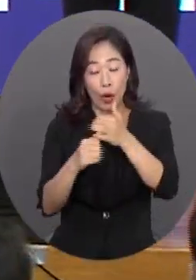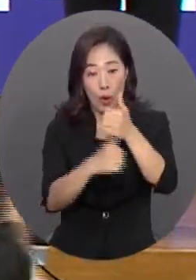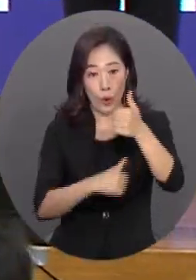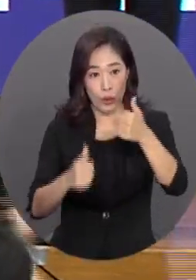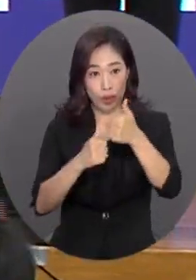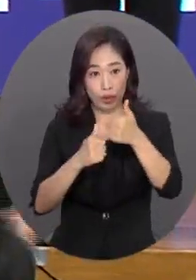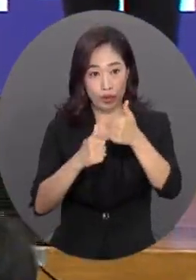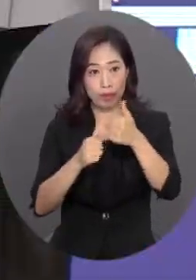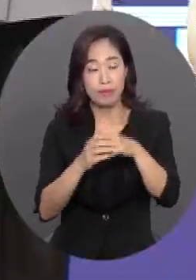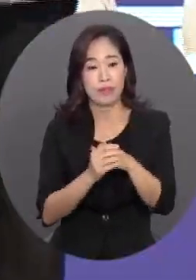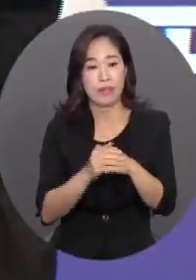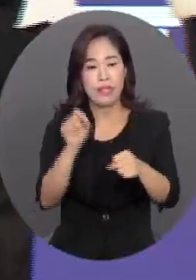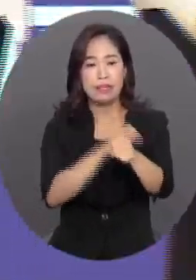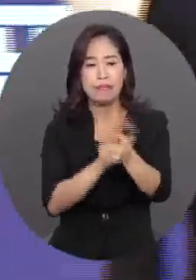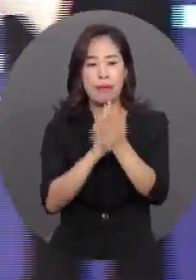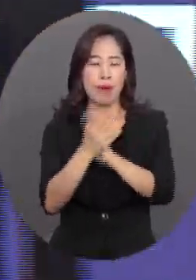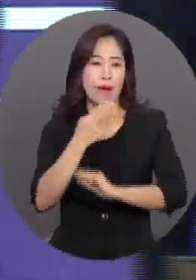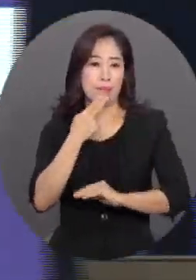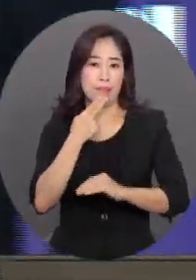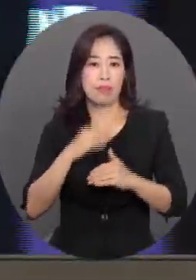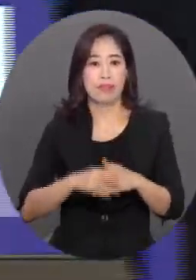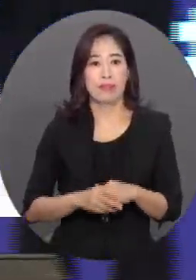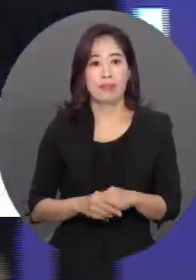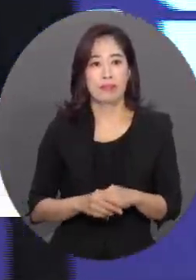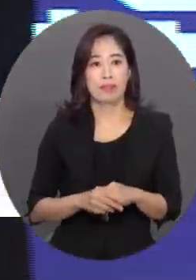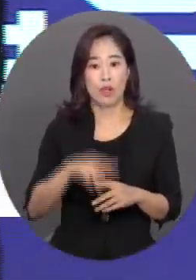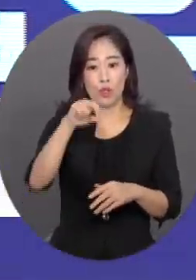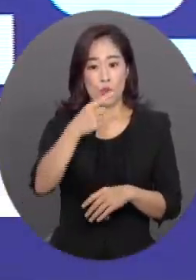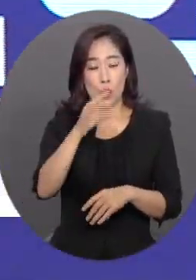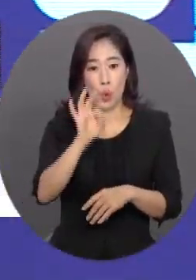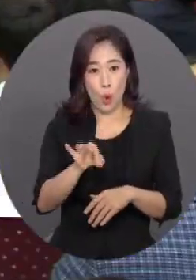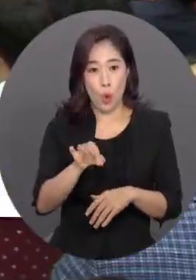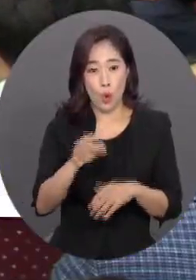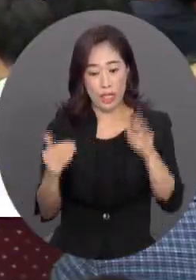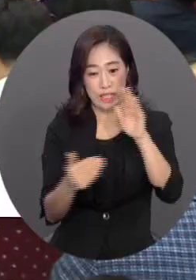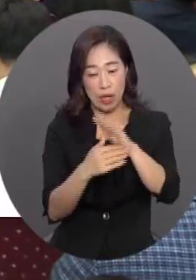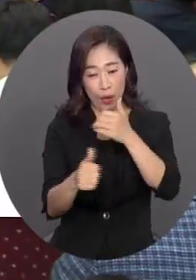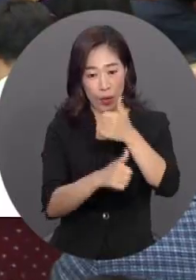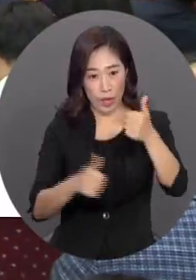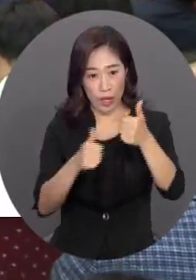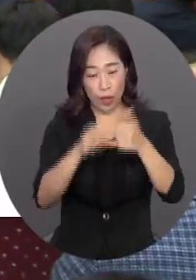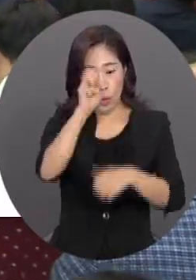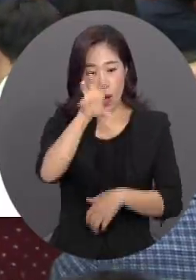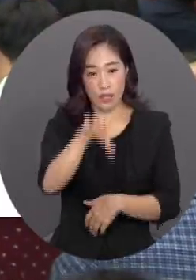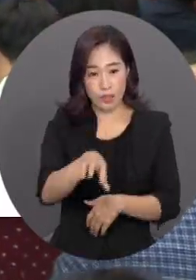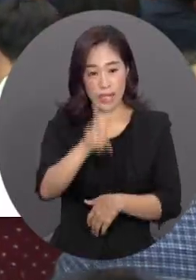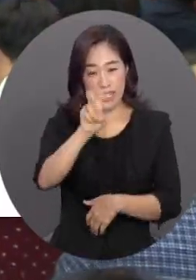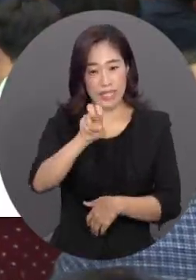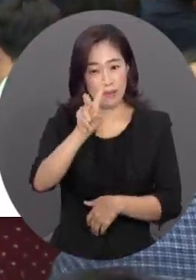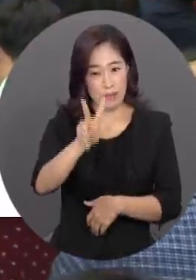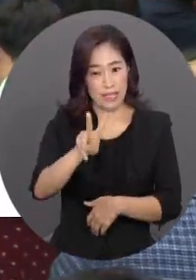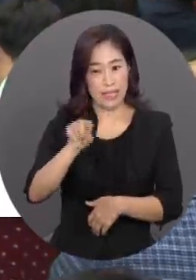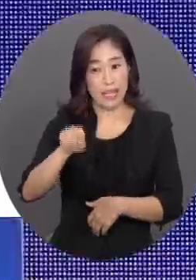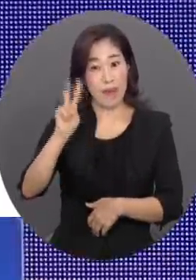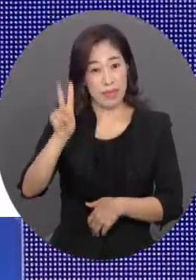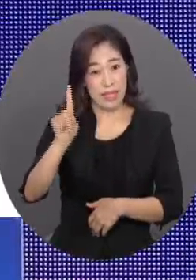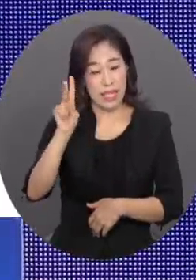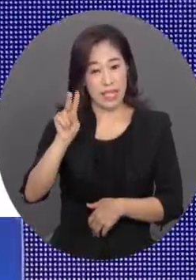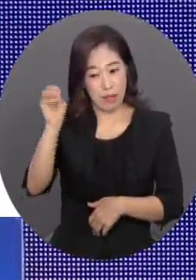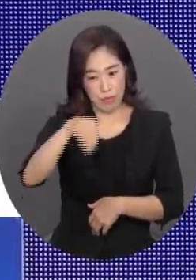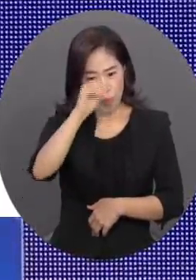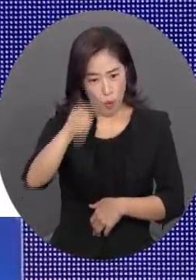눈에 띄는 반전은 일어나지 않았습니다. 송갑석 최고위원 후보는 안방인 광주에서 22.2%의